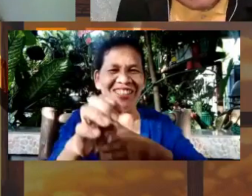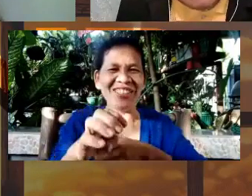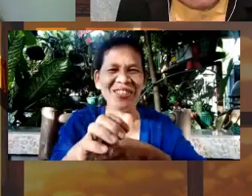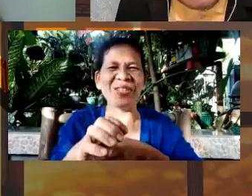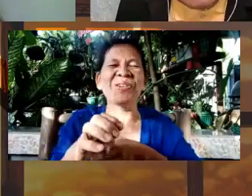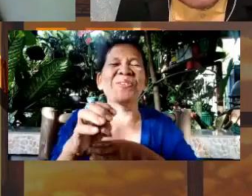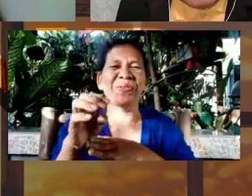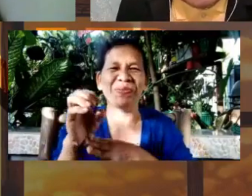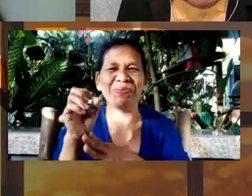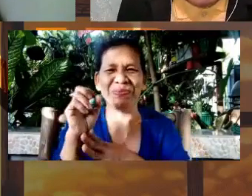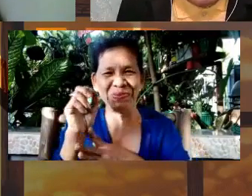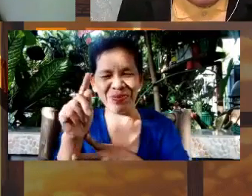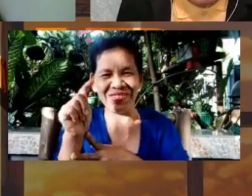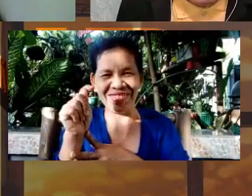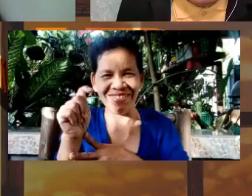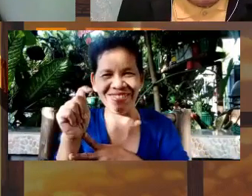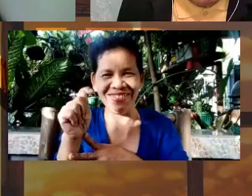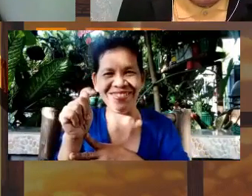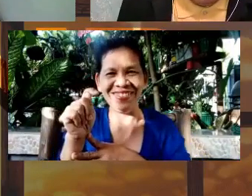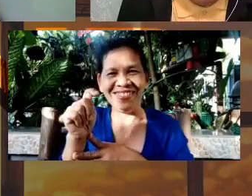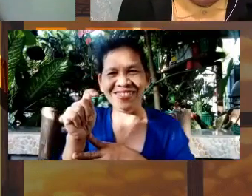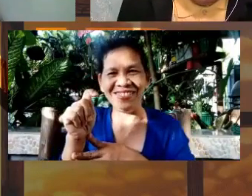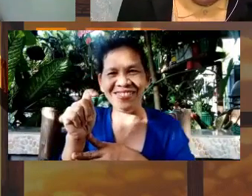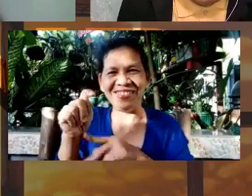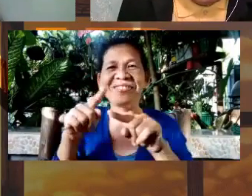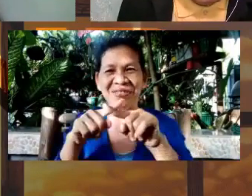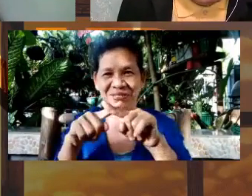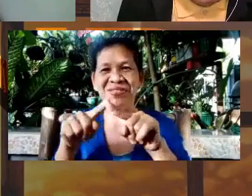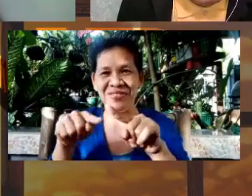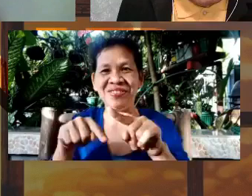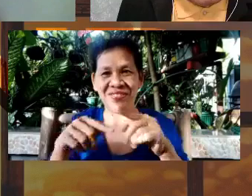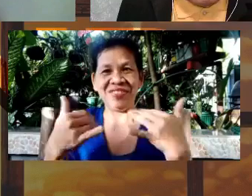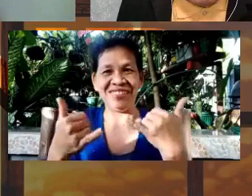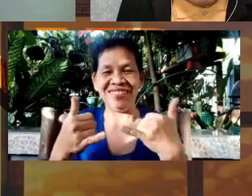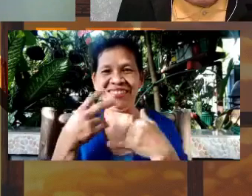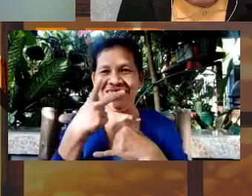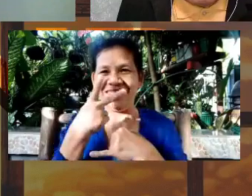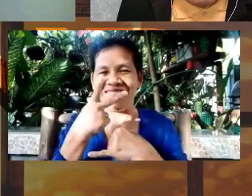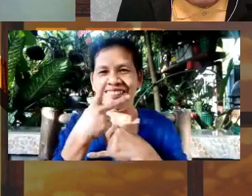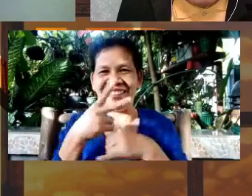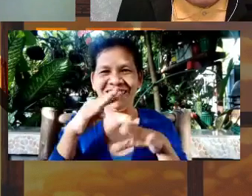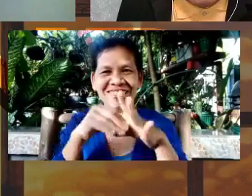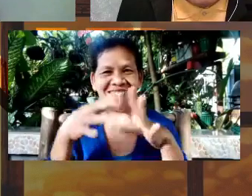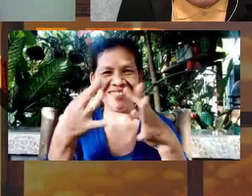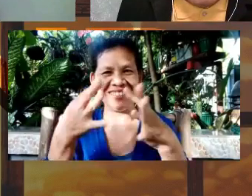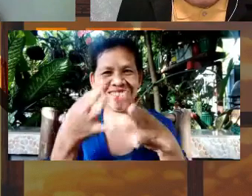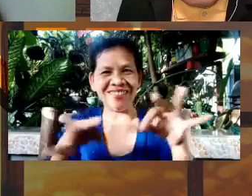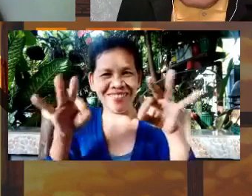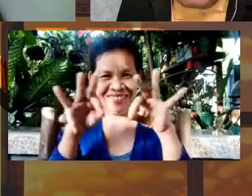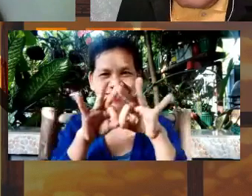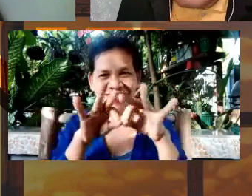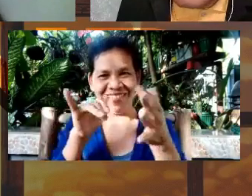din. Pero nakuha po natin yung essence ng kanyang binanggit. Naro